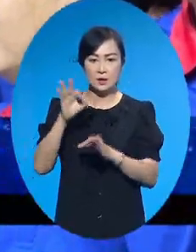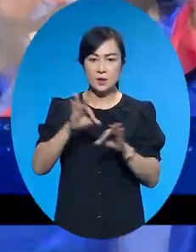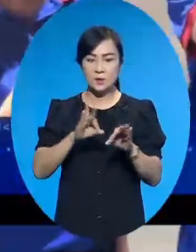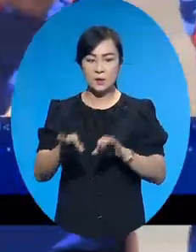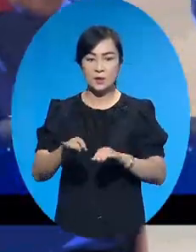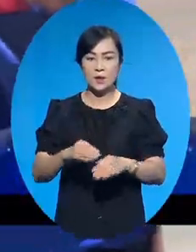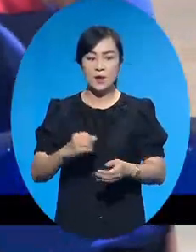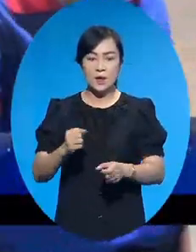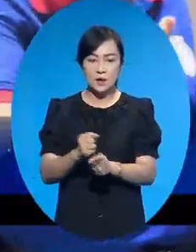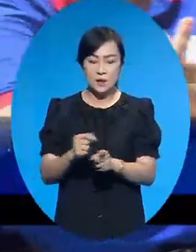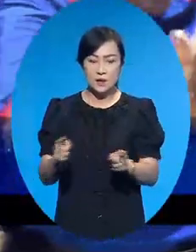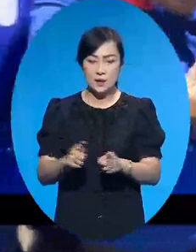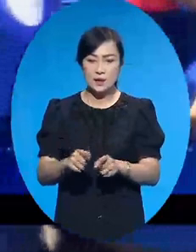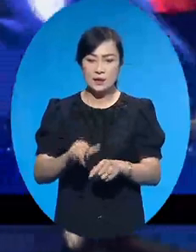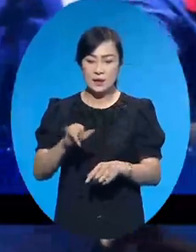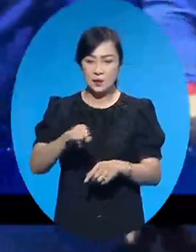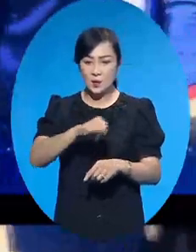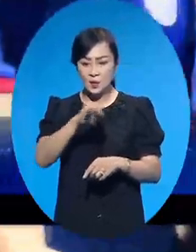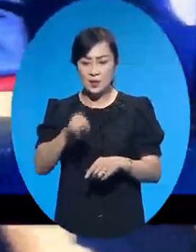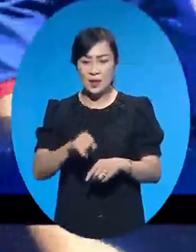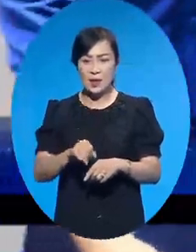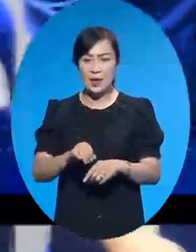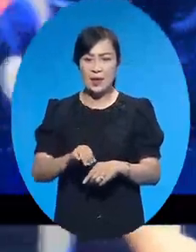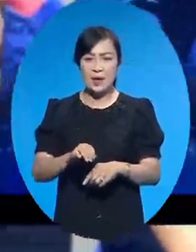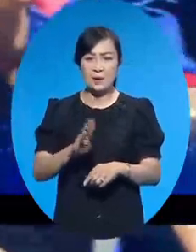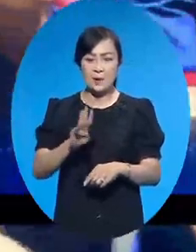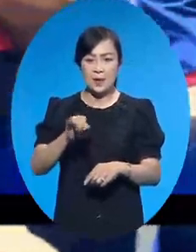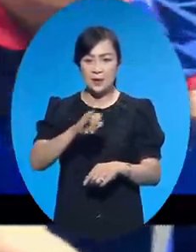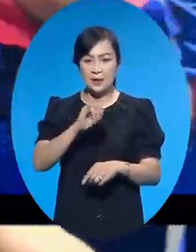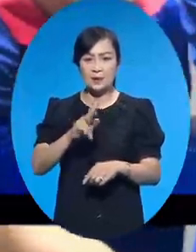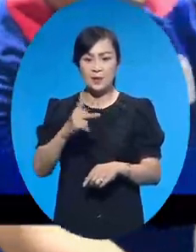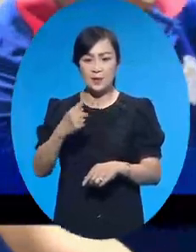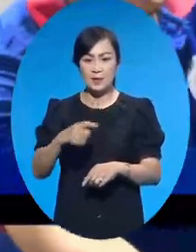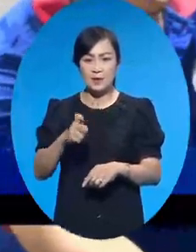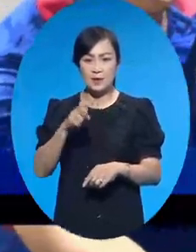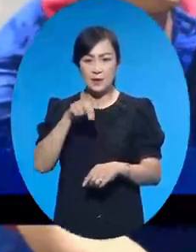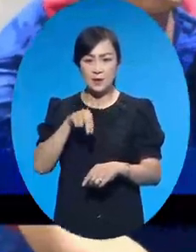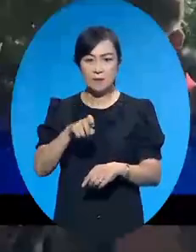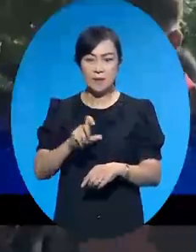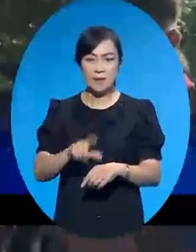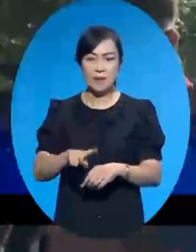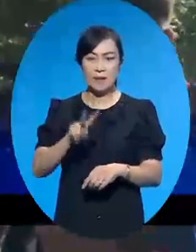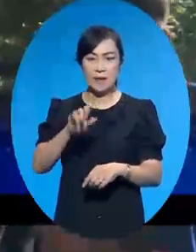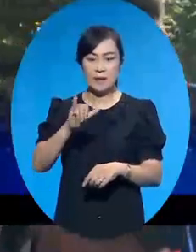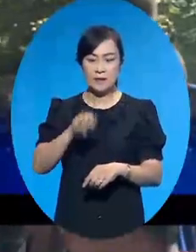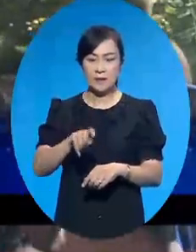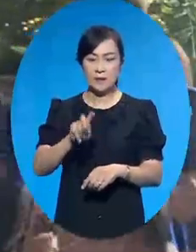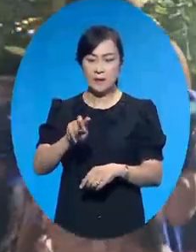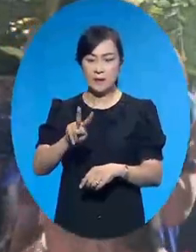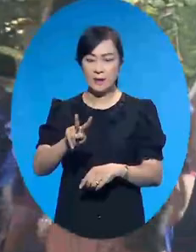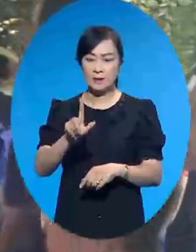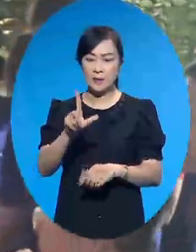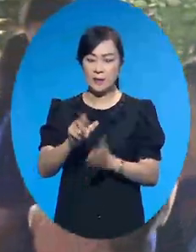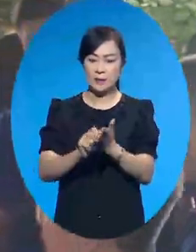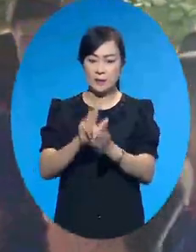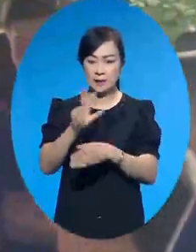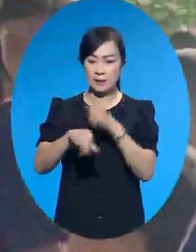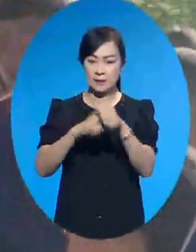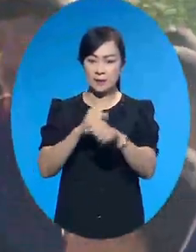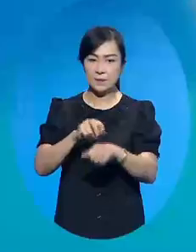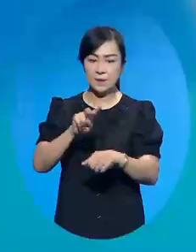thực hiện chiến dịch tại 6 xã thuộc 3 tỉnh Bình Phước, Đắk Nông, Đắk Lắk vào các ngày 26, 27 tháng 8 năm